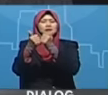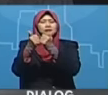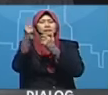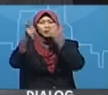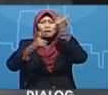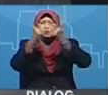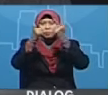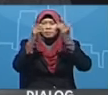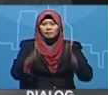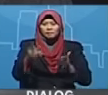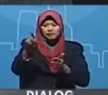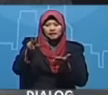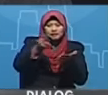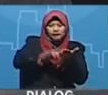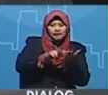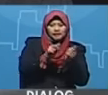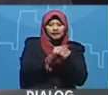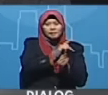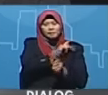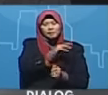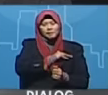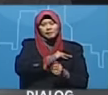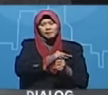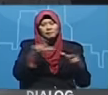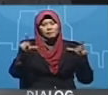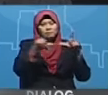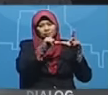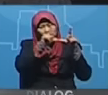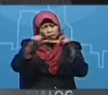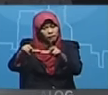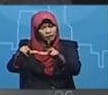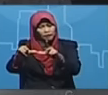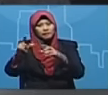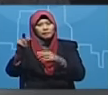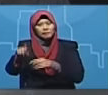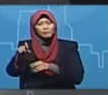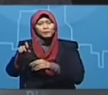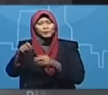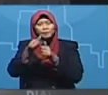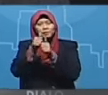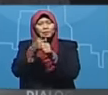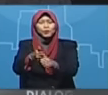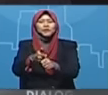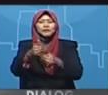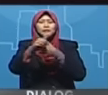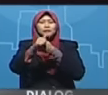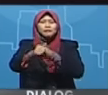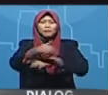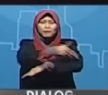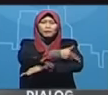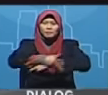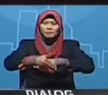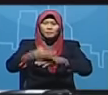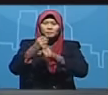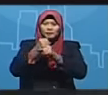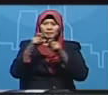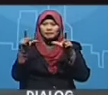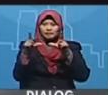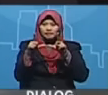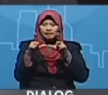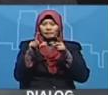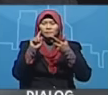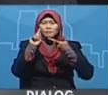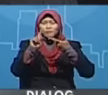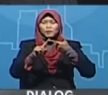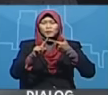telah berdaftar dengan kementerian yang kita telah lisenskan. Seperti mana dalam garis panduan kita lah untuk dapat license. Yang keduanya mereka ini